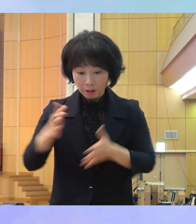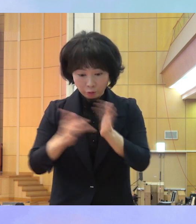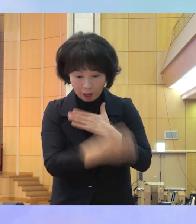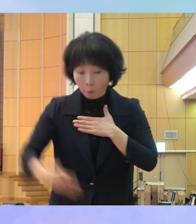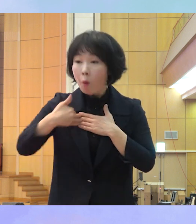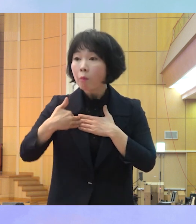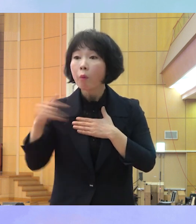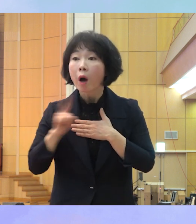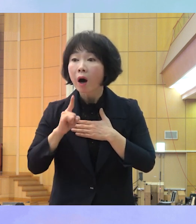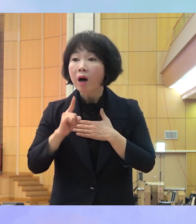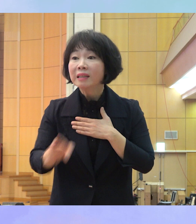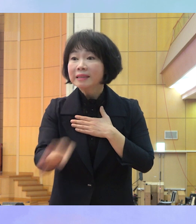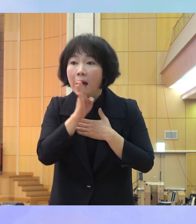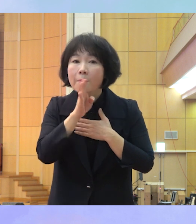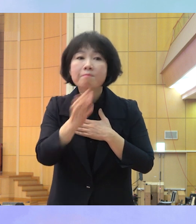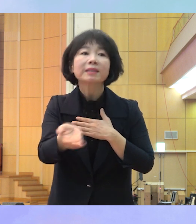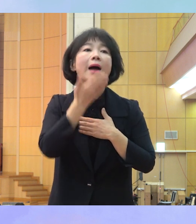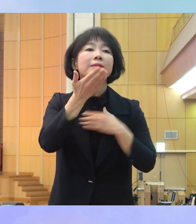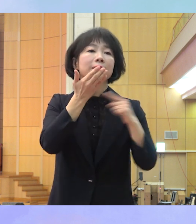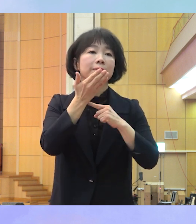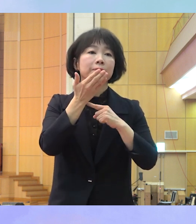여러분, 우리가